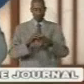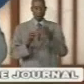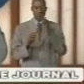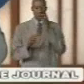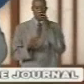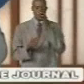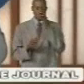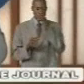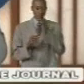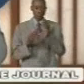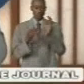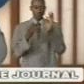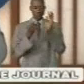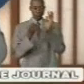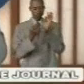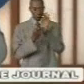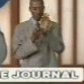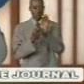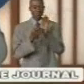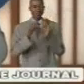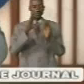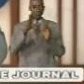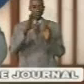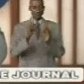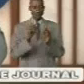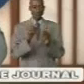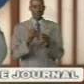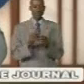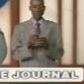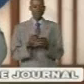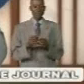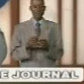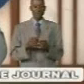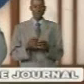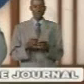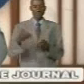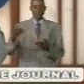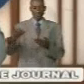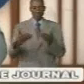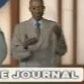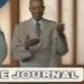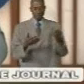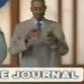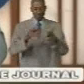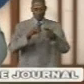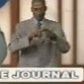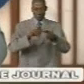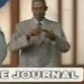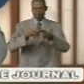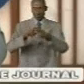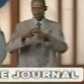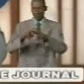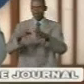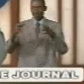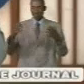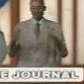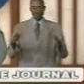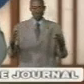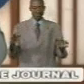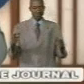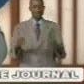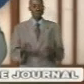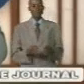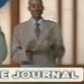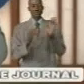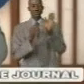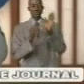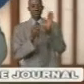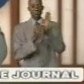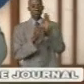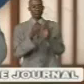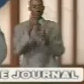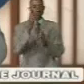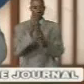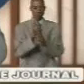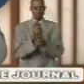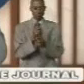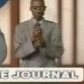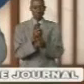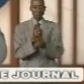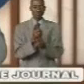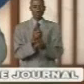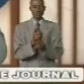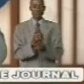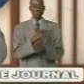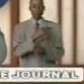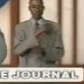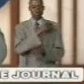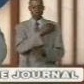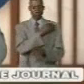8h50, fin de l'installation des invités de la salle de cérémonie solennelle d'ouverture. 9h juste, son Excellence